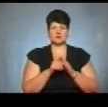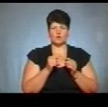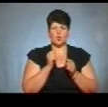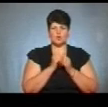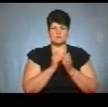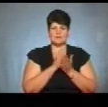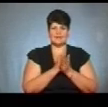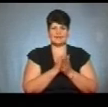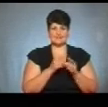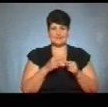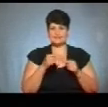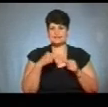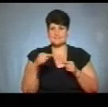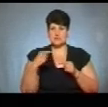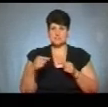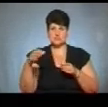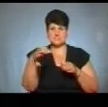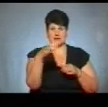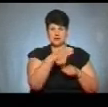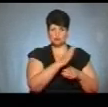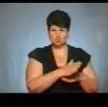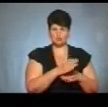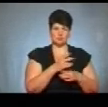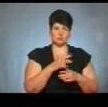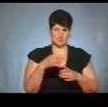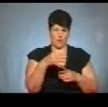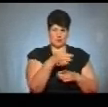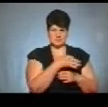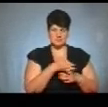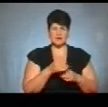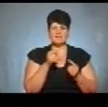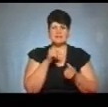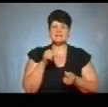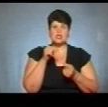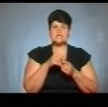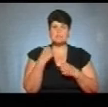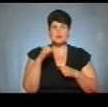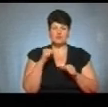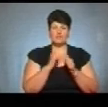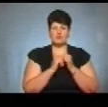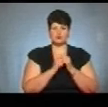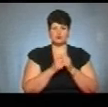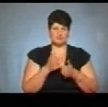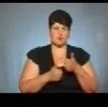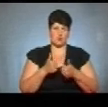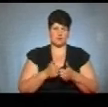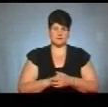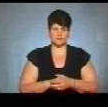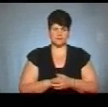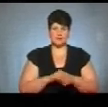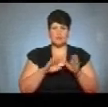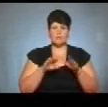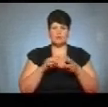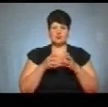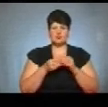між знаками, які будуть розставлені по озеру. І визначається переможець в кожному перегоні. Потім по